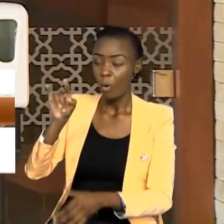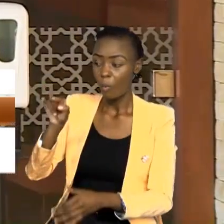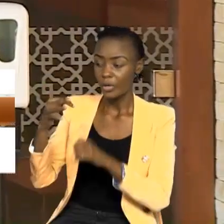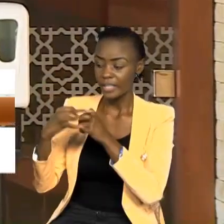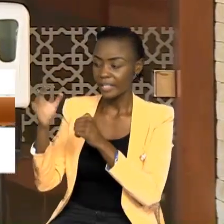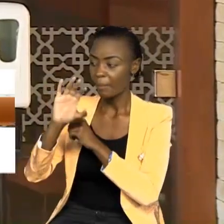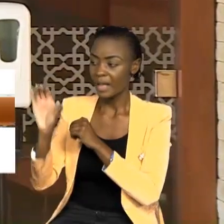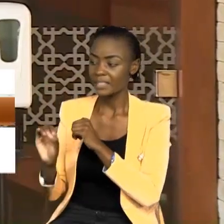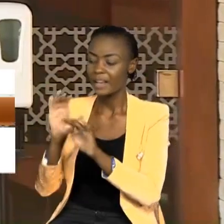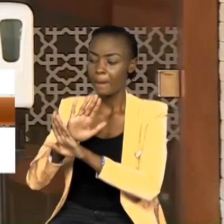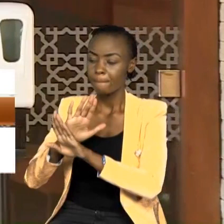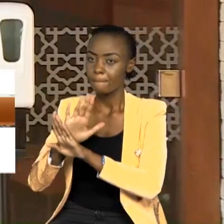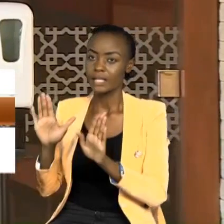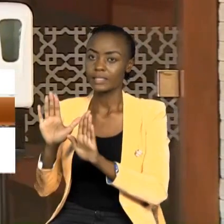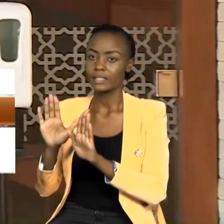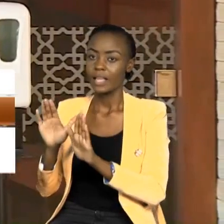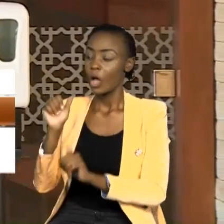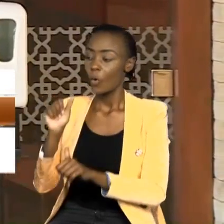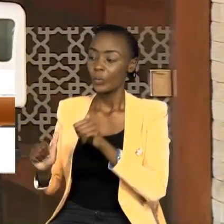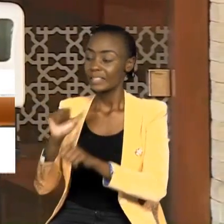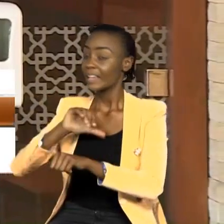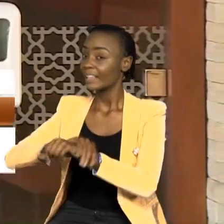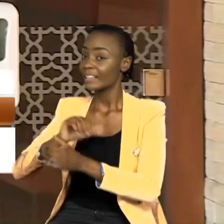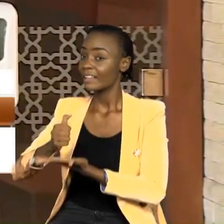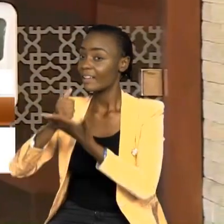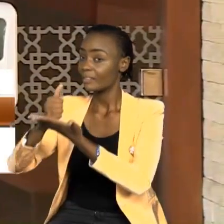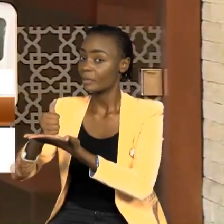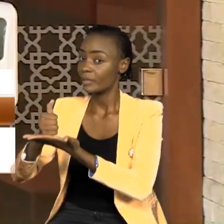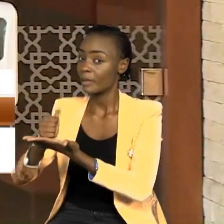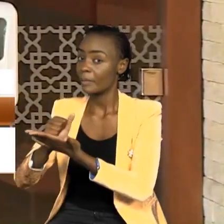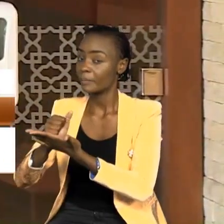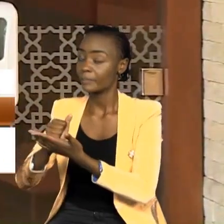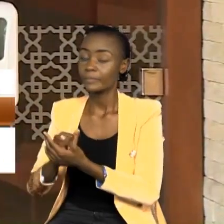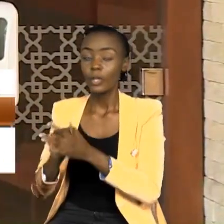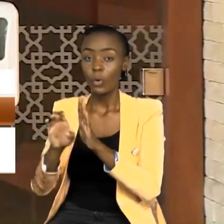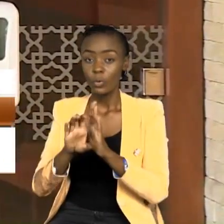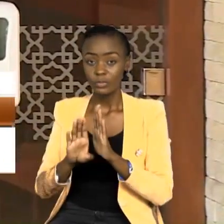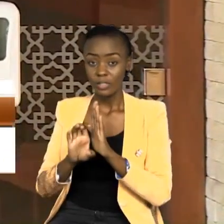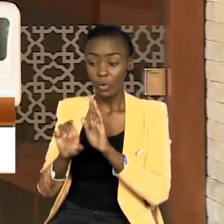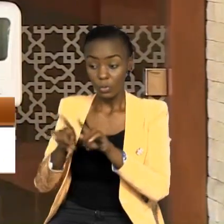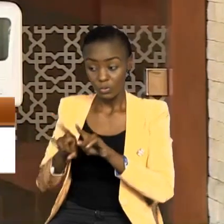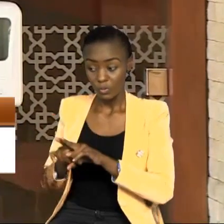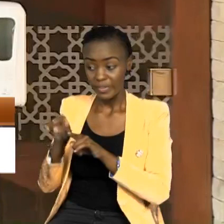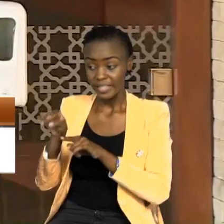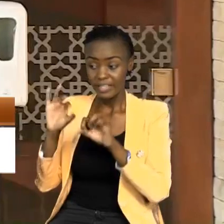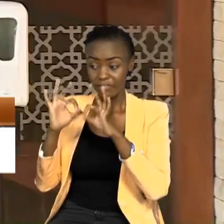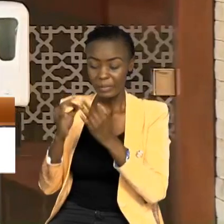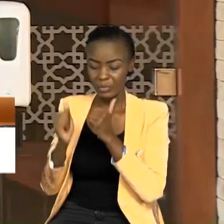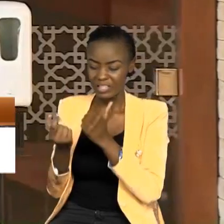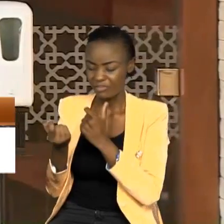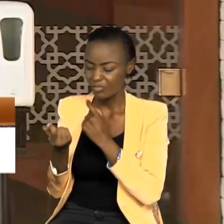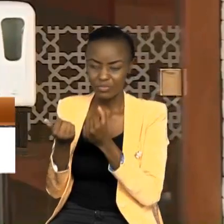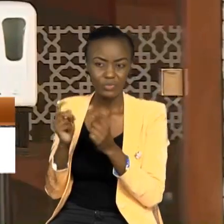4.8% ya familia ambazo zilikuwa zikihitaji msaada huu wa kifedha. Ukiangalia vizuri takwimu hizo utagundua kwamba hizi ni familia chache